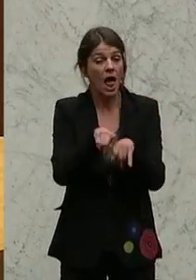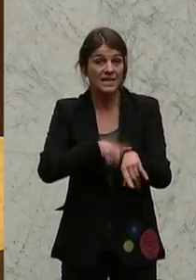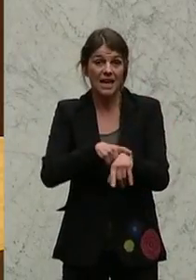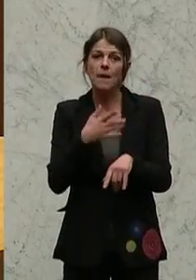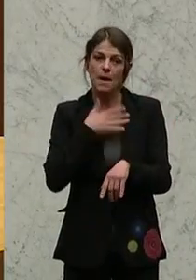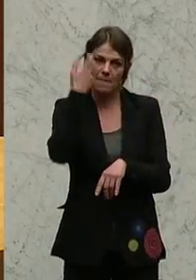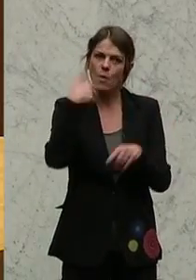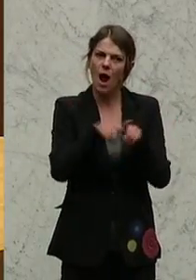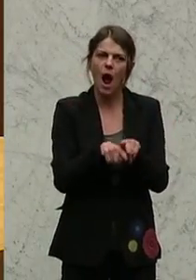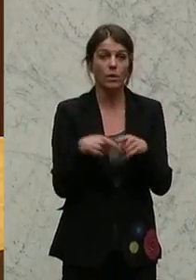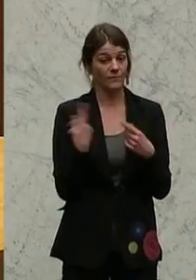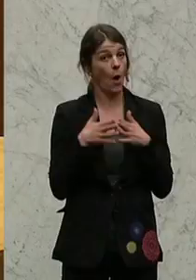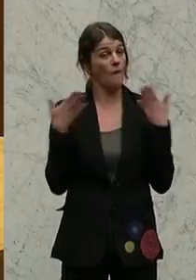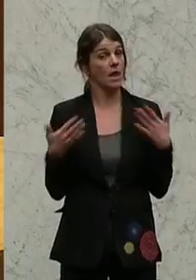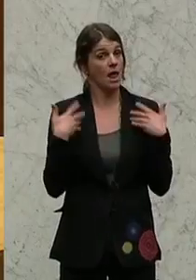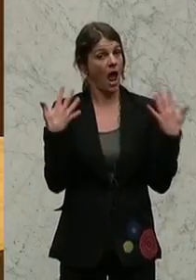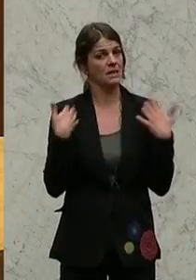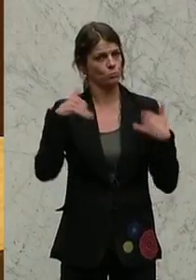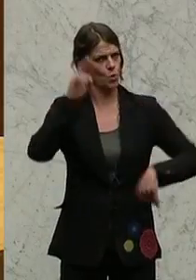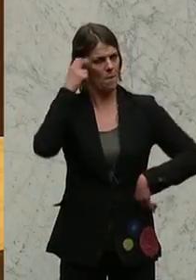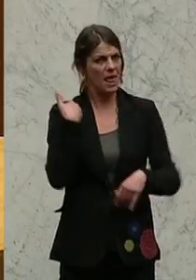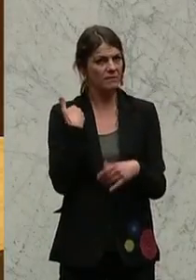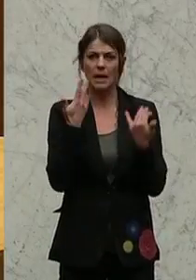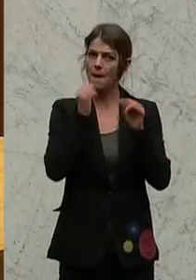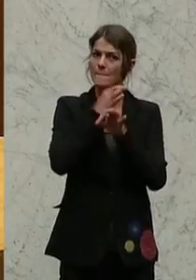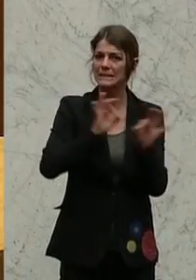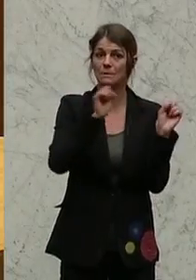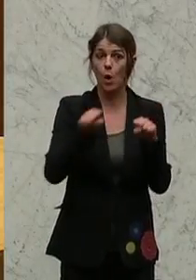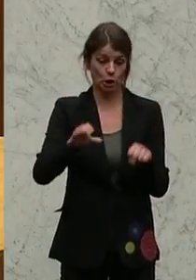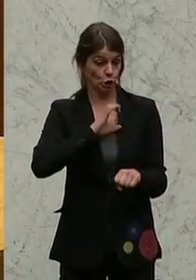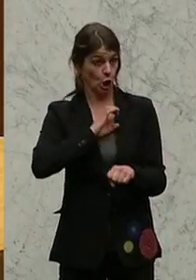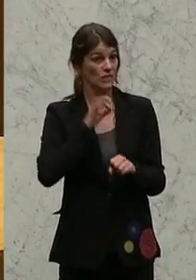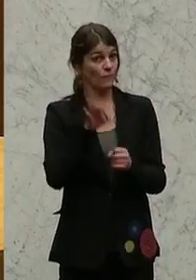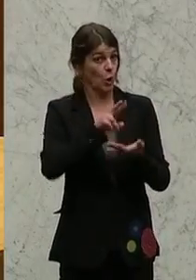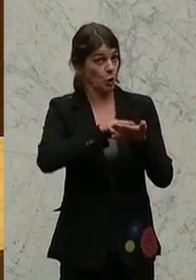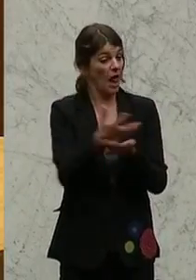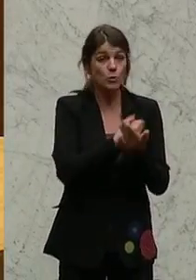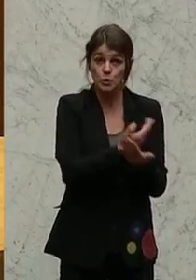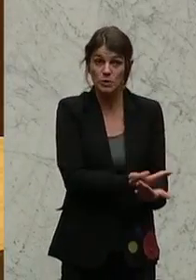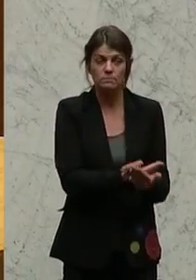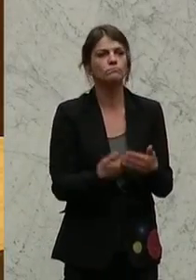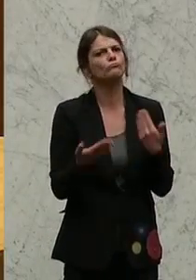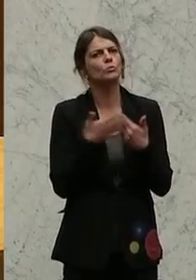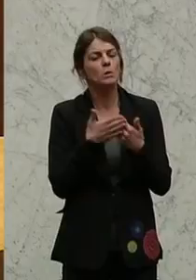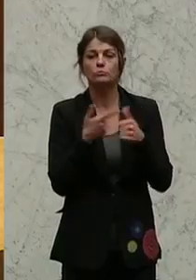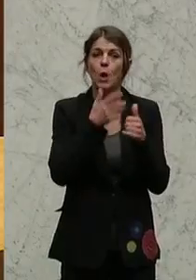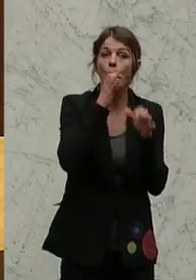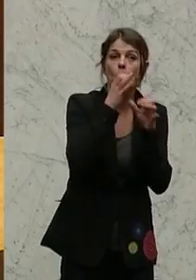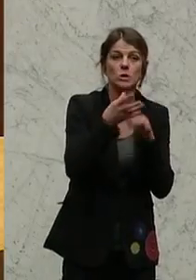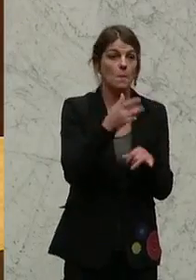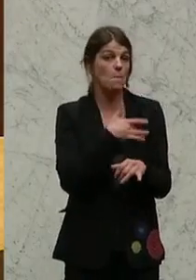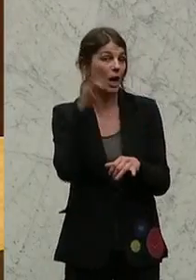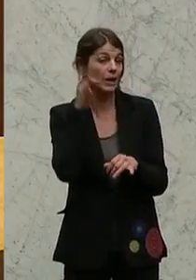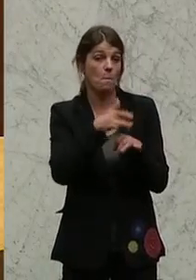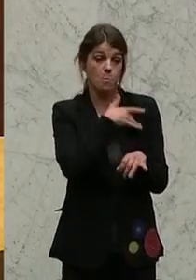bin ich aber auch der Meinung, wir als öffentliche Hand müssen uns überlegen, wie können wir bestmöglich die Chancen auch der Digitalisierung nutzen, sei es in der Kommunikation mit